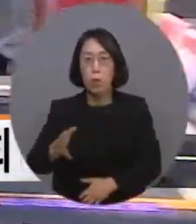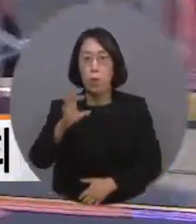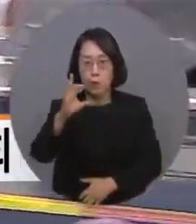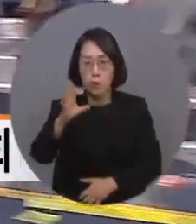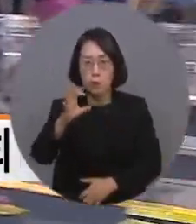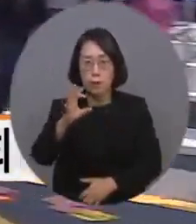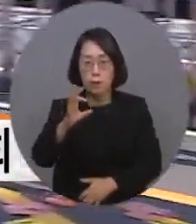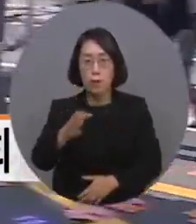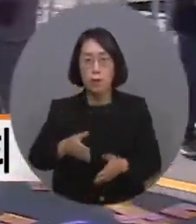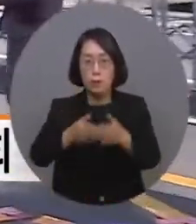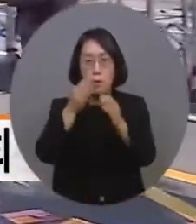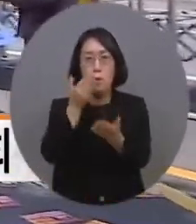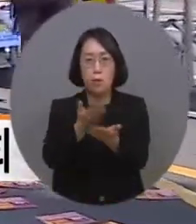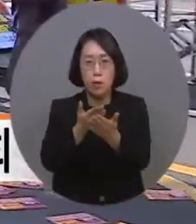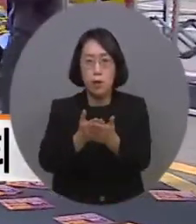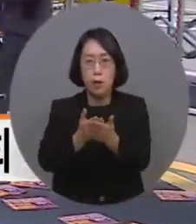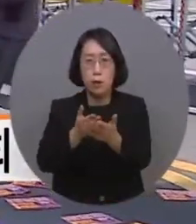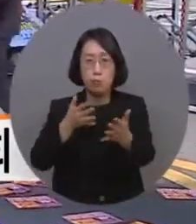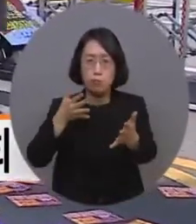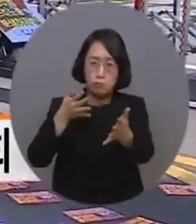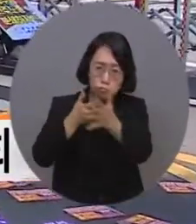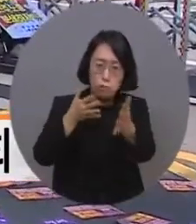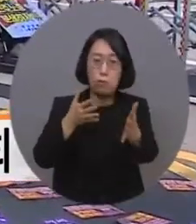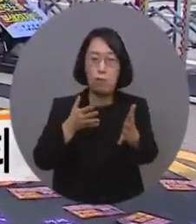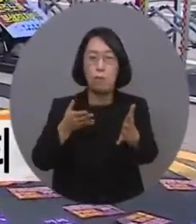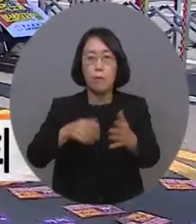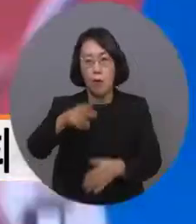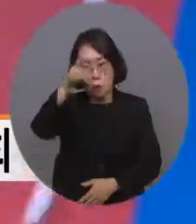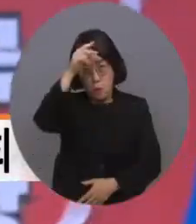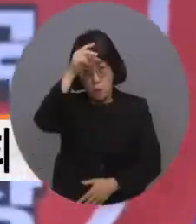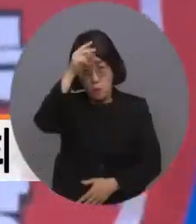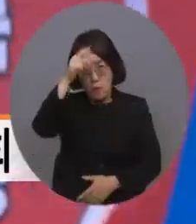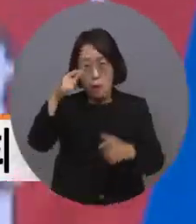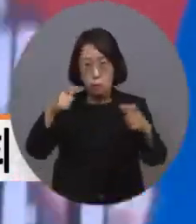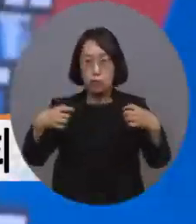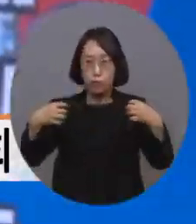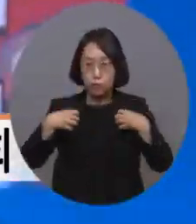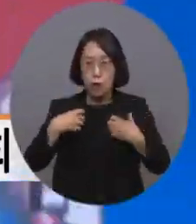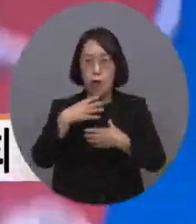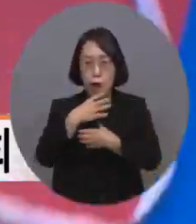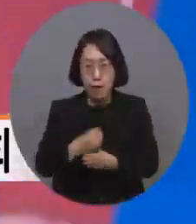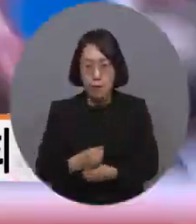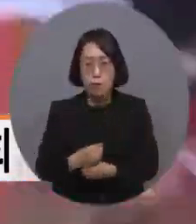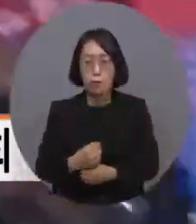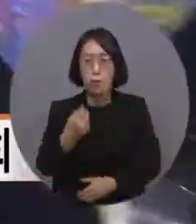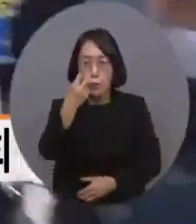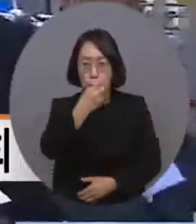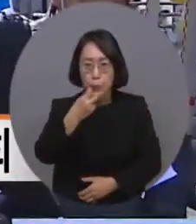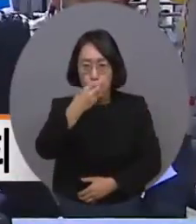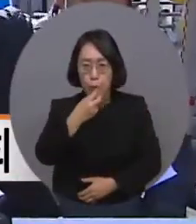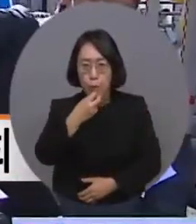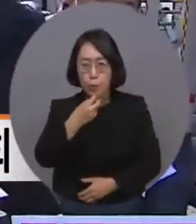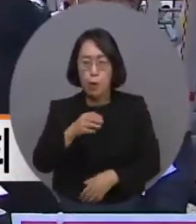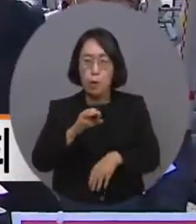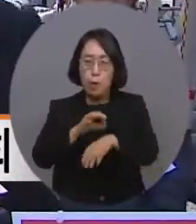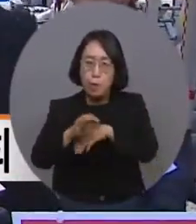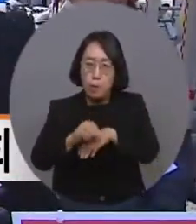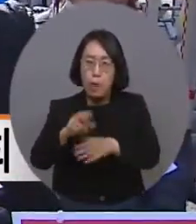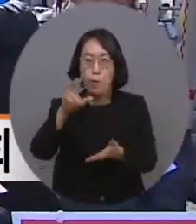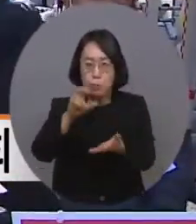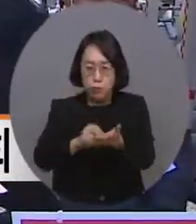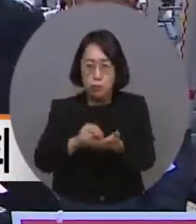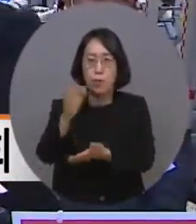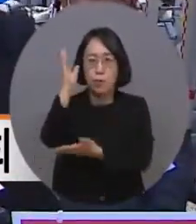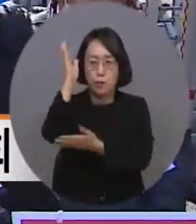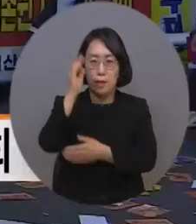요청했지만 받아들여지지 않았다며 경찰과 관할구청의 안전사고 예방 업무가 미흡한 부분에 대해 지적하기도